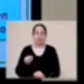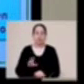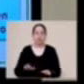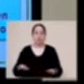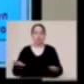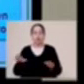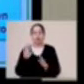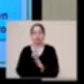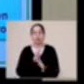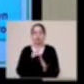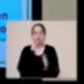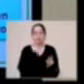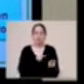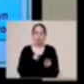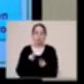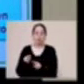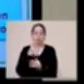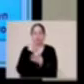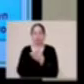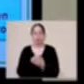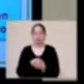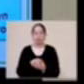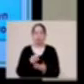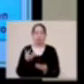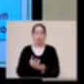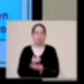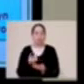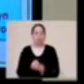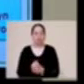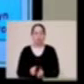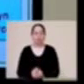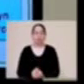в воздухе, высматривает свою добычу.